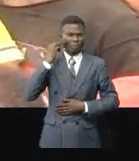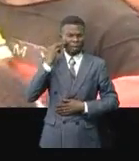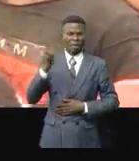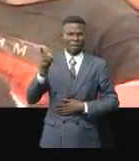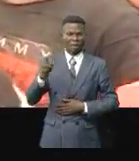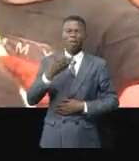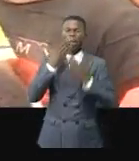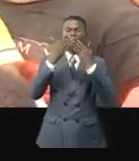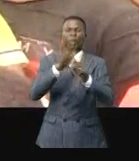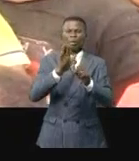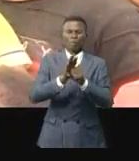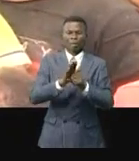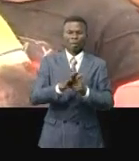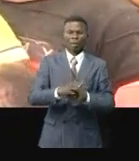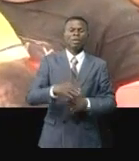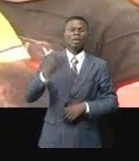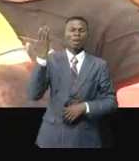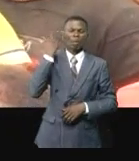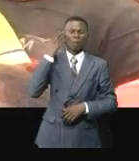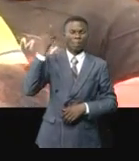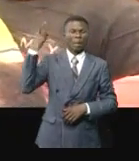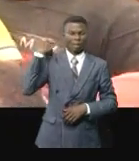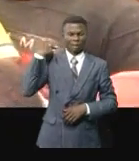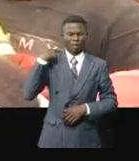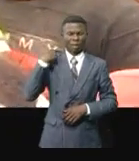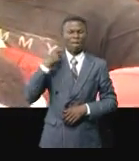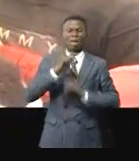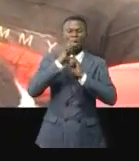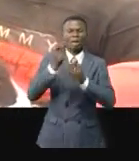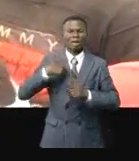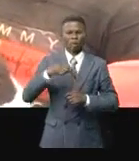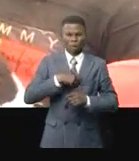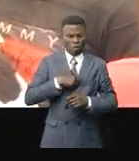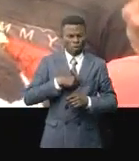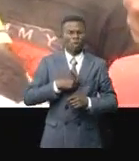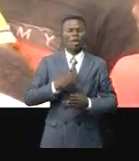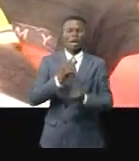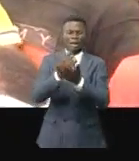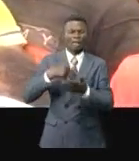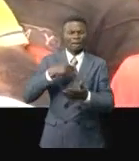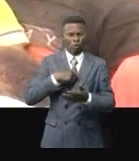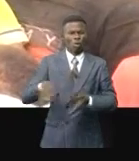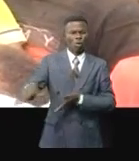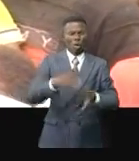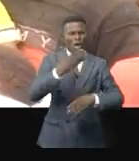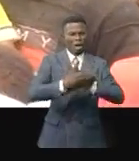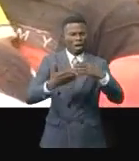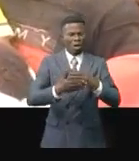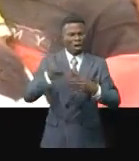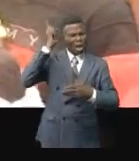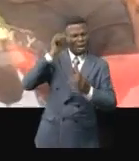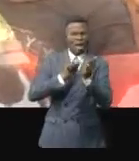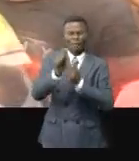Nous remercions l'honorable Lambert Mende pour ses gestes, le fait d'avoir réhabilité notre route qui était impraticable